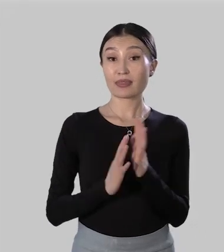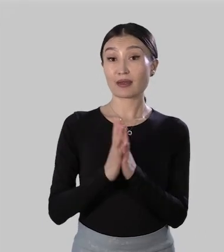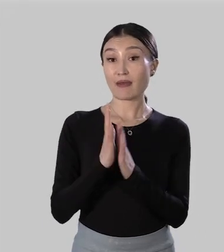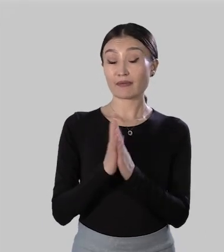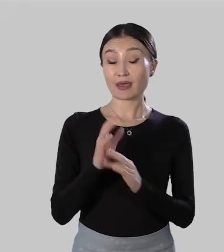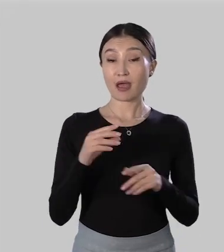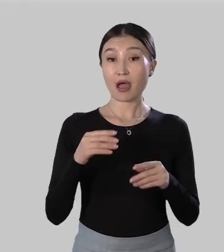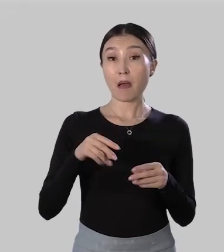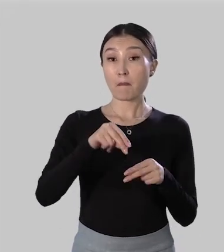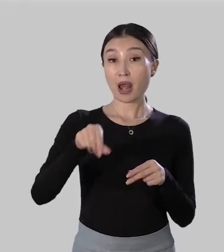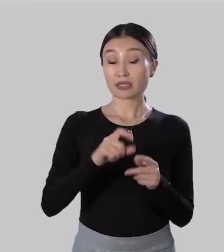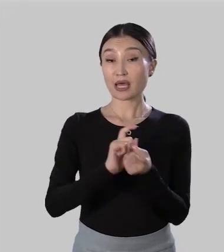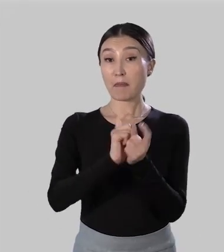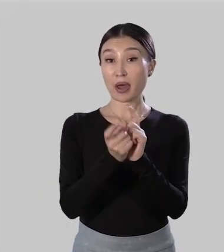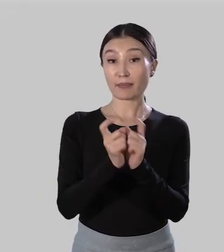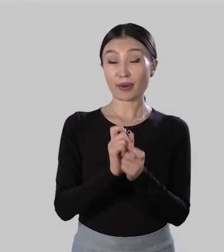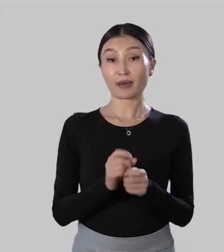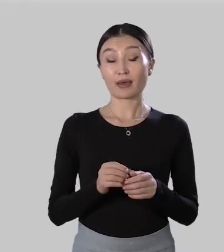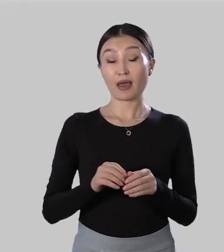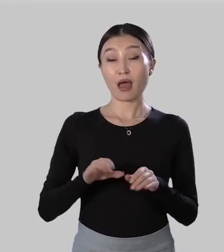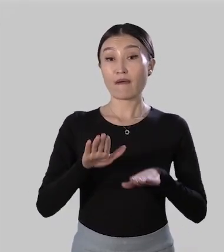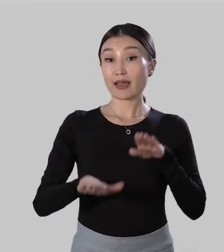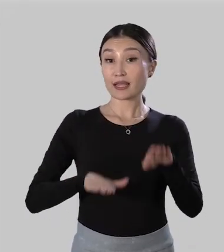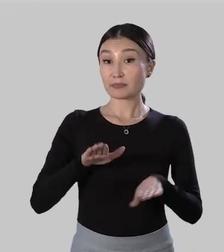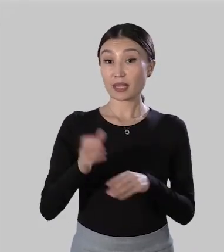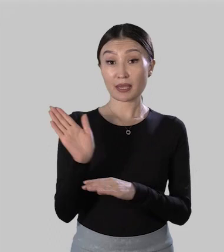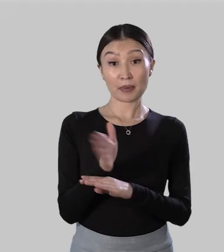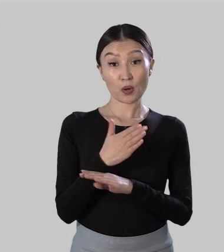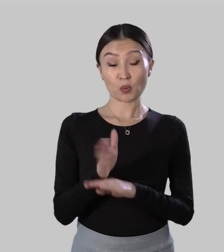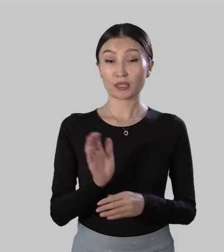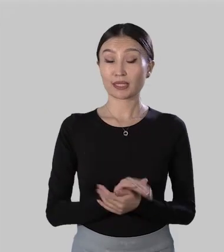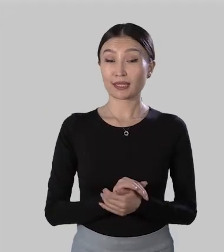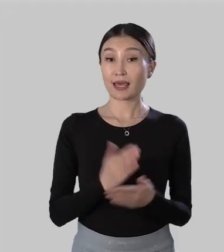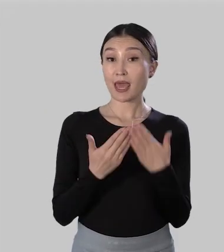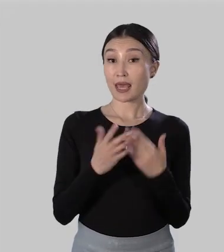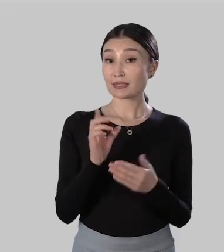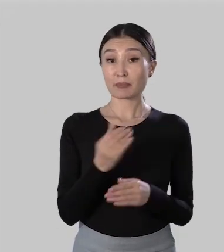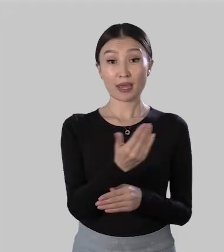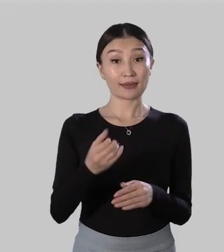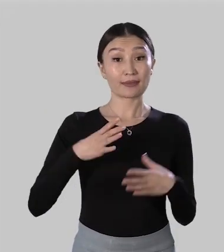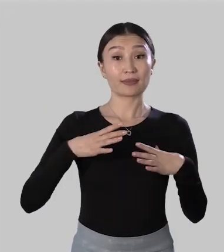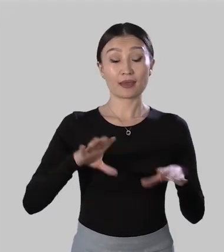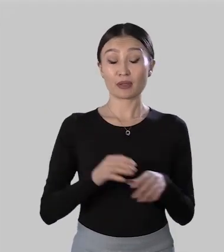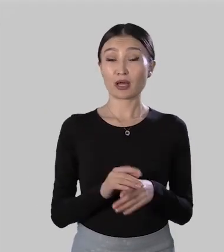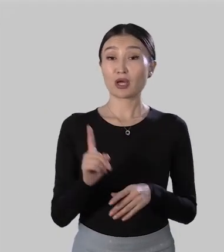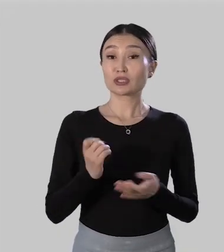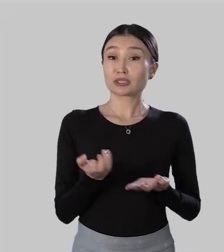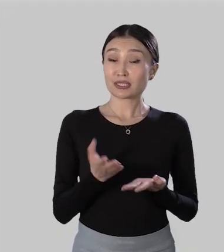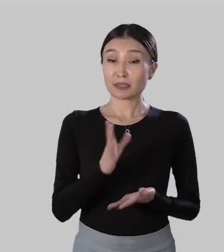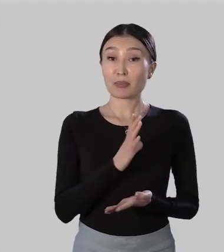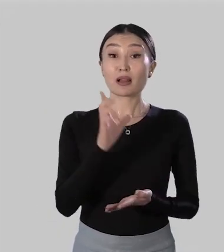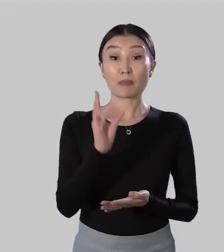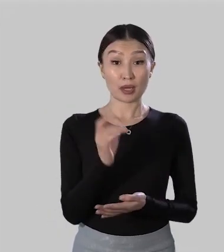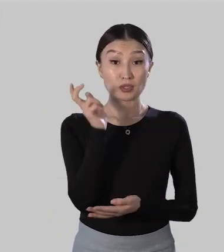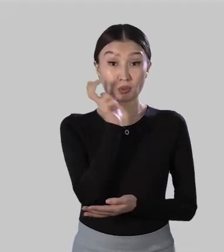траве, пляжная борьба, велосипедные прогулки. Если бы их не было, то жизнь была бы